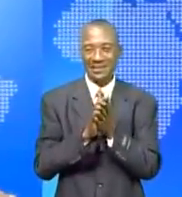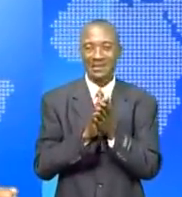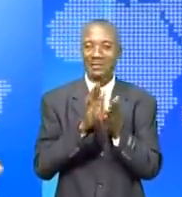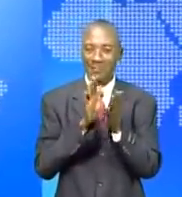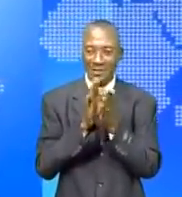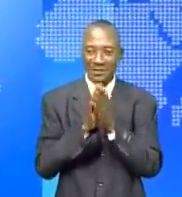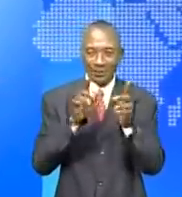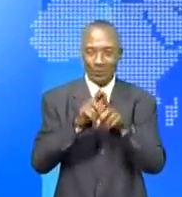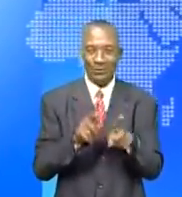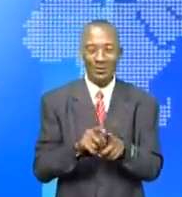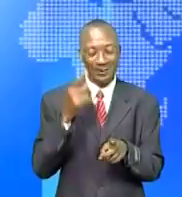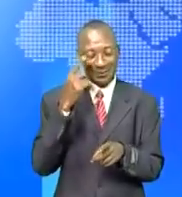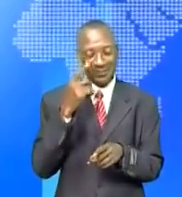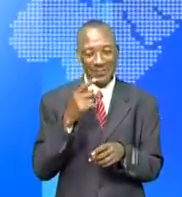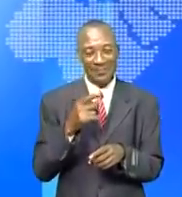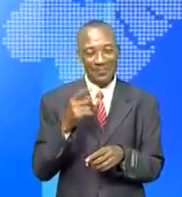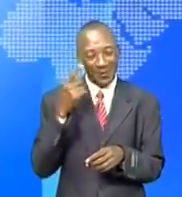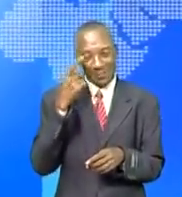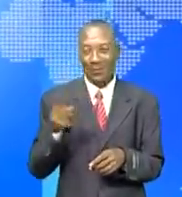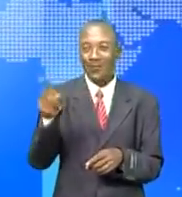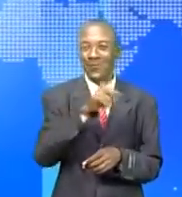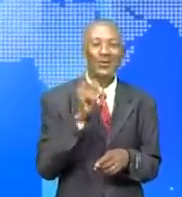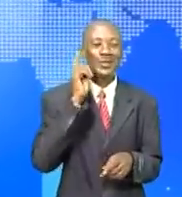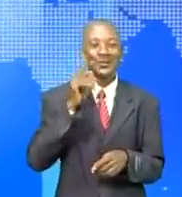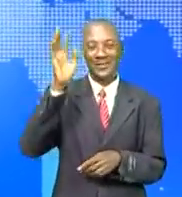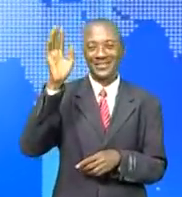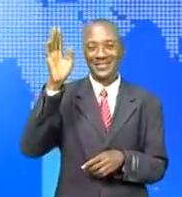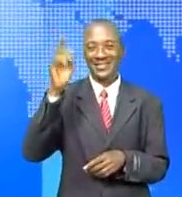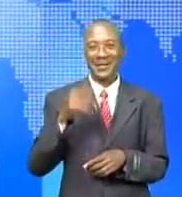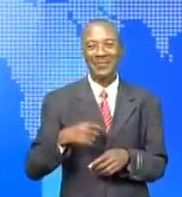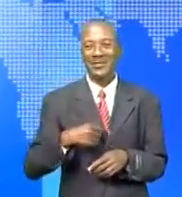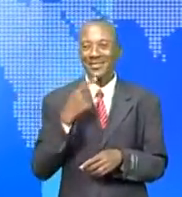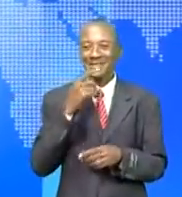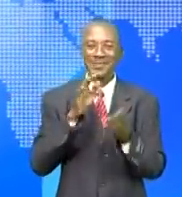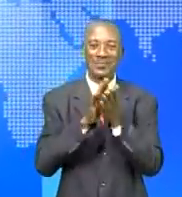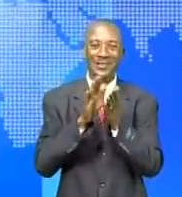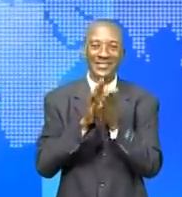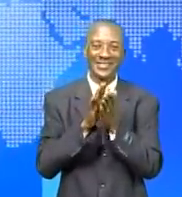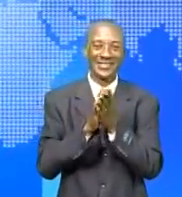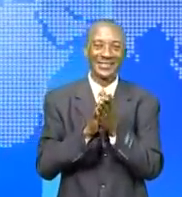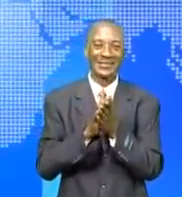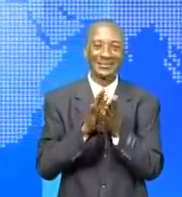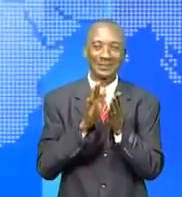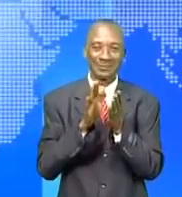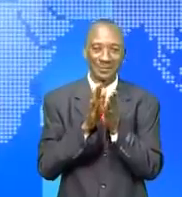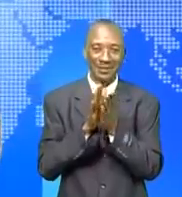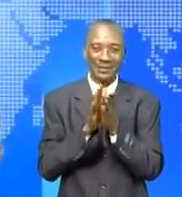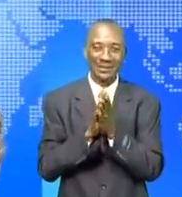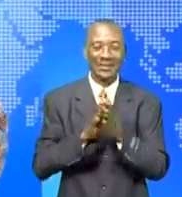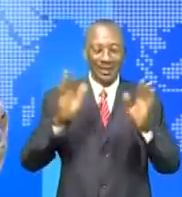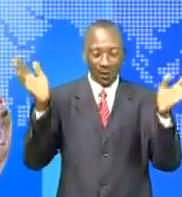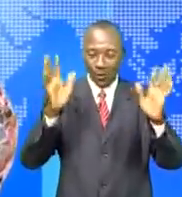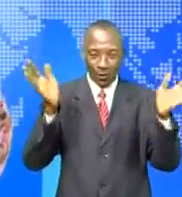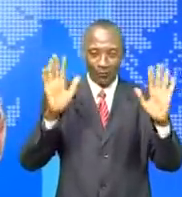malentendants. À vous, mesdames et messieurs, merci de votre fidèle attention. Les prochains rendez-vous avec